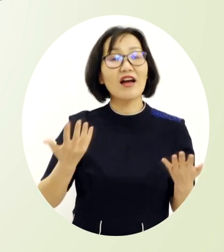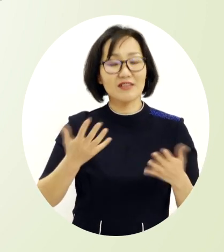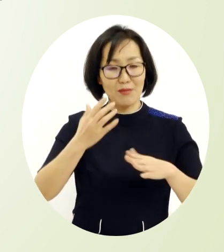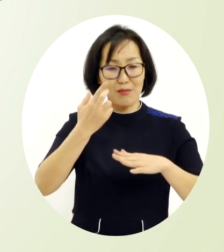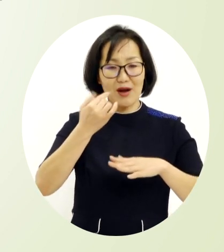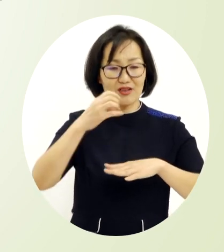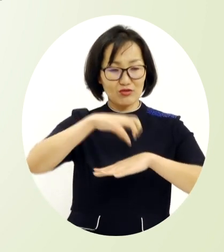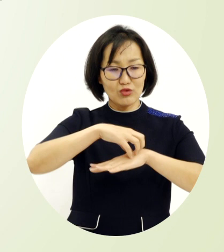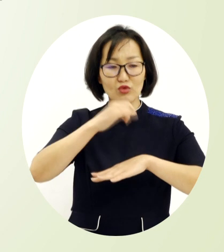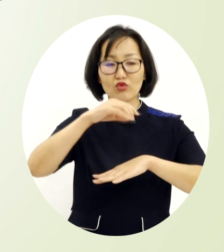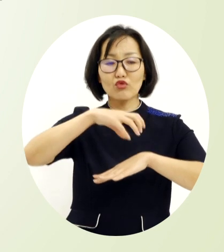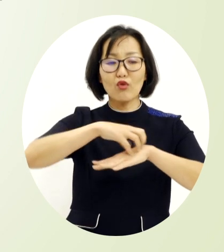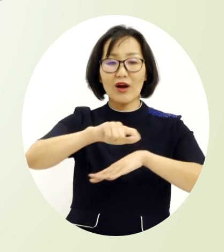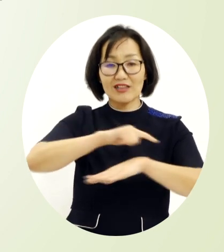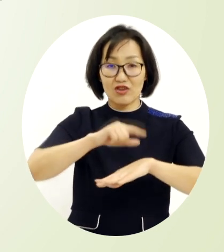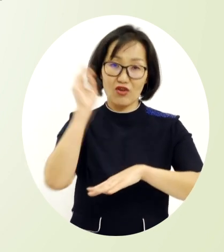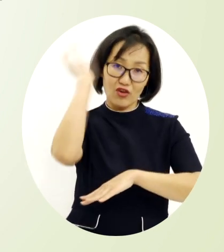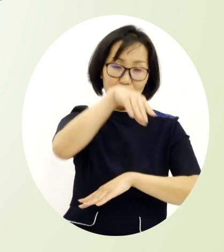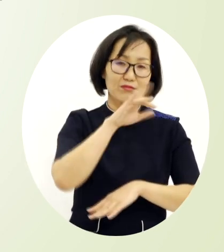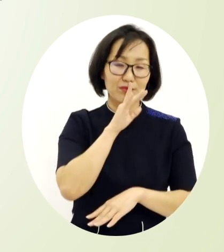мордчээ. За,